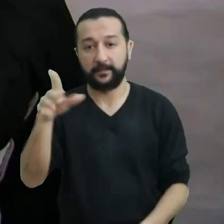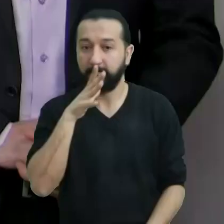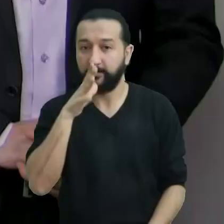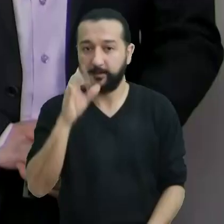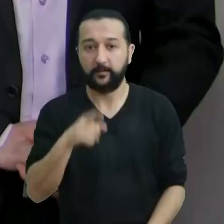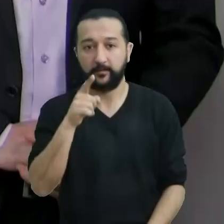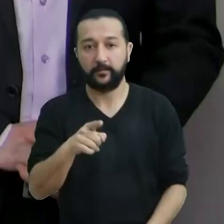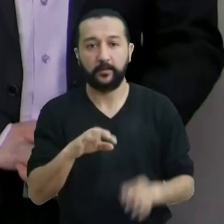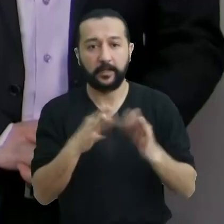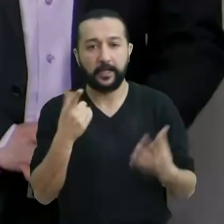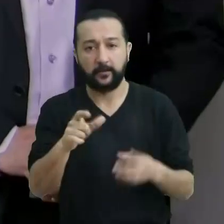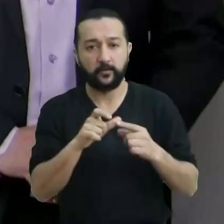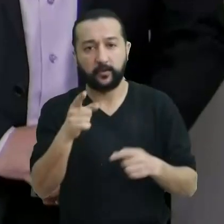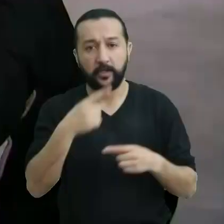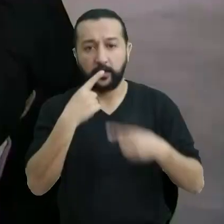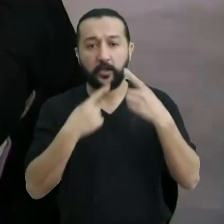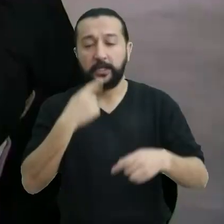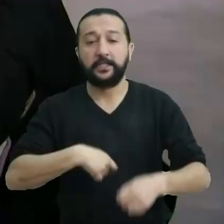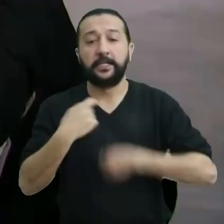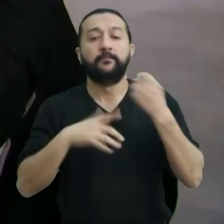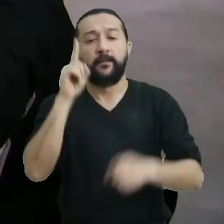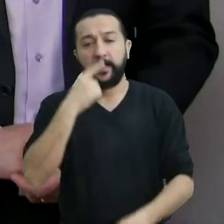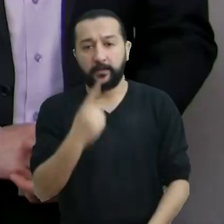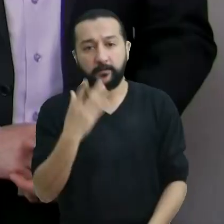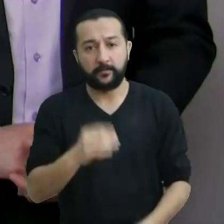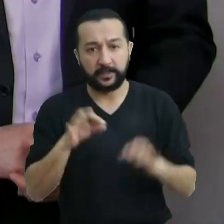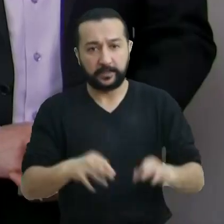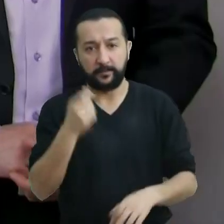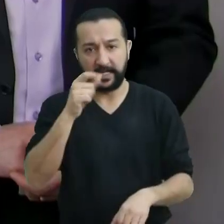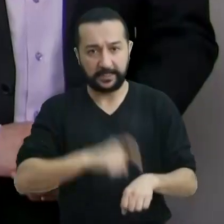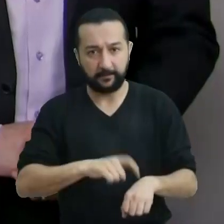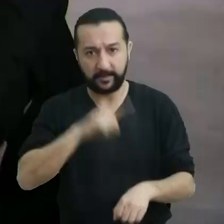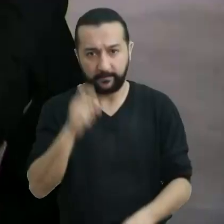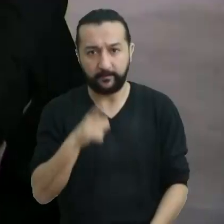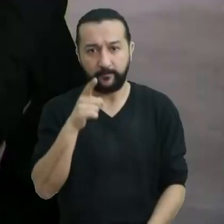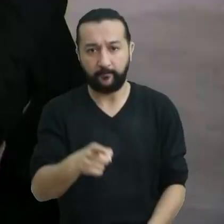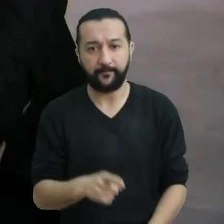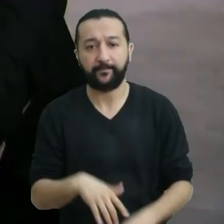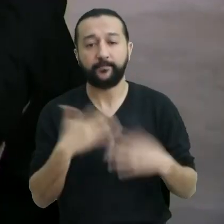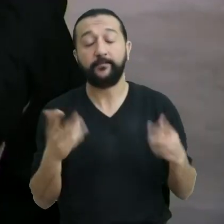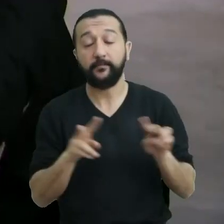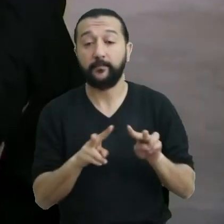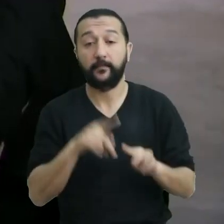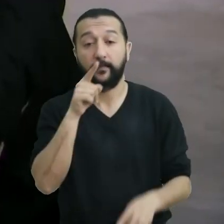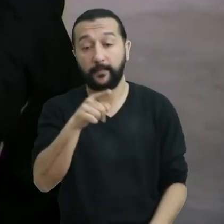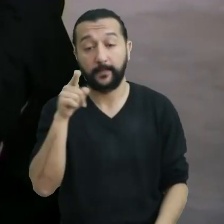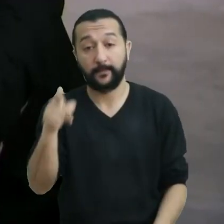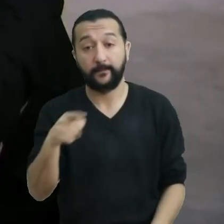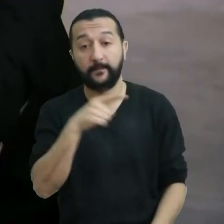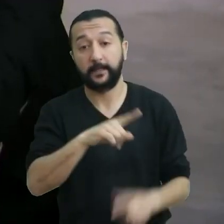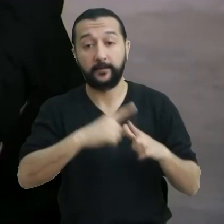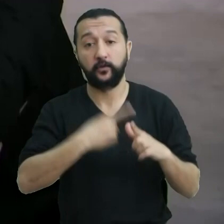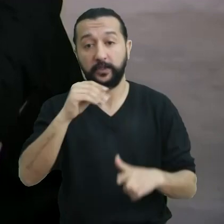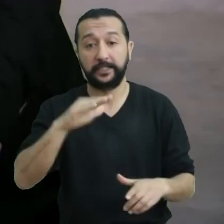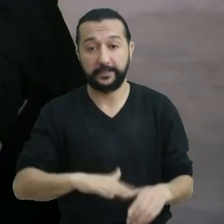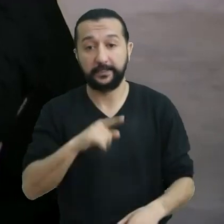biliyor musun? Ya Şükrücü saçmalama Allah aşkına, yani şimdi paranın sırası mı ya? Ay Meryem, seninle